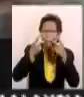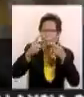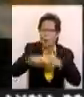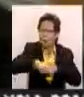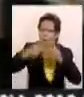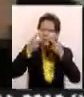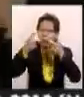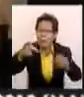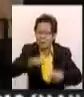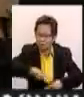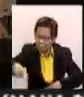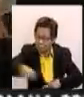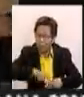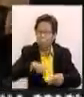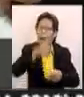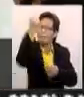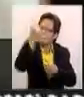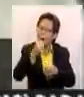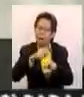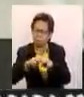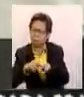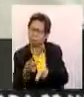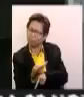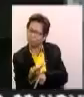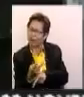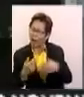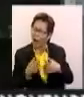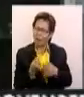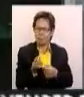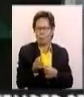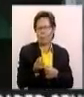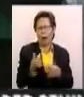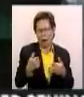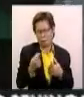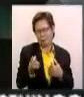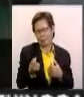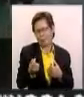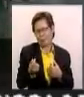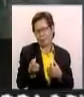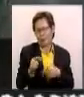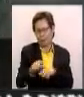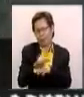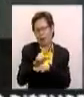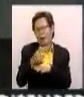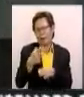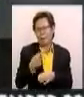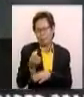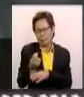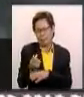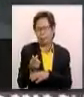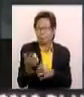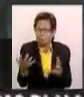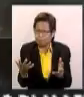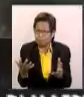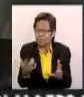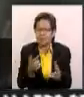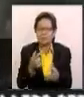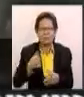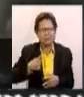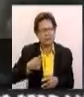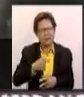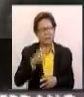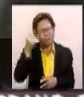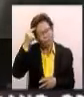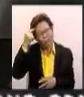ini public transport juga mempunyai kos penggunaannya. Sebab itu